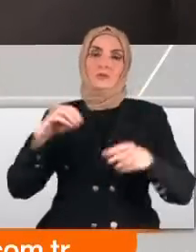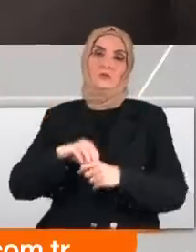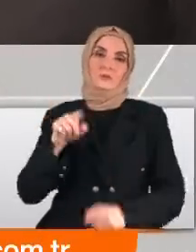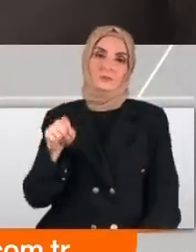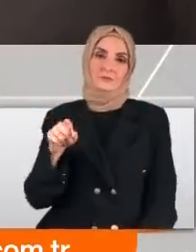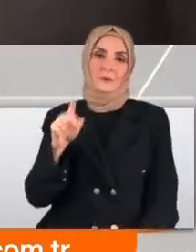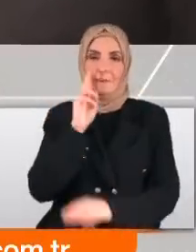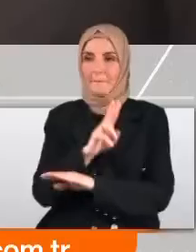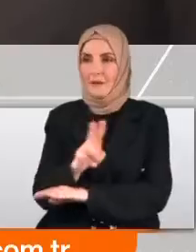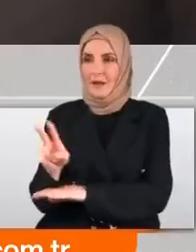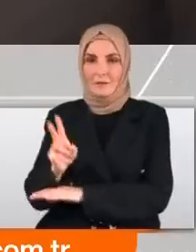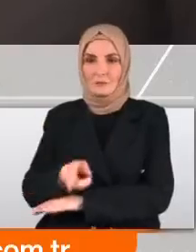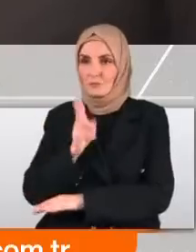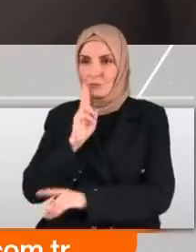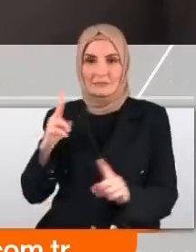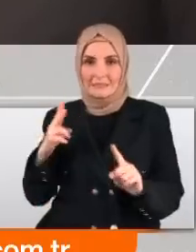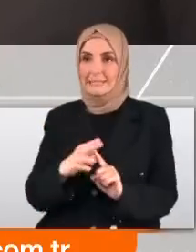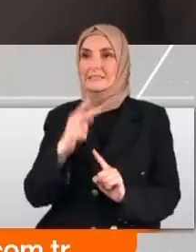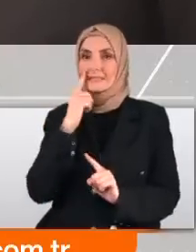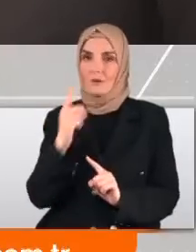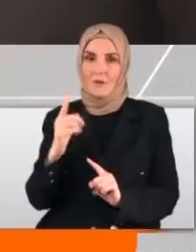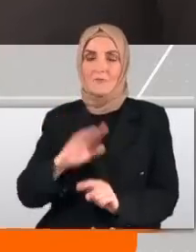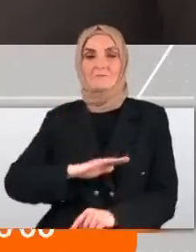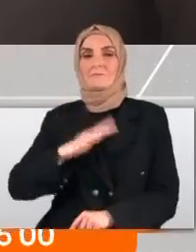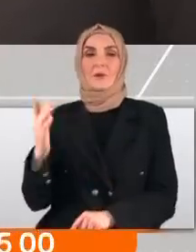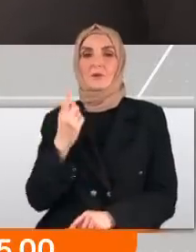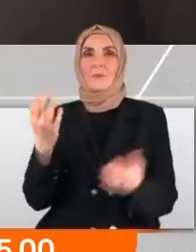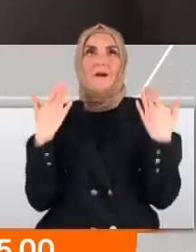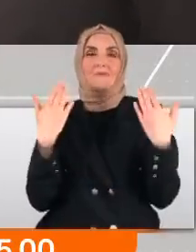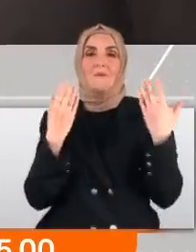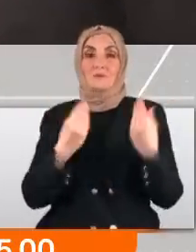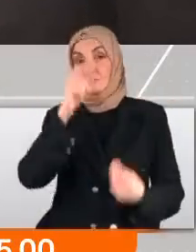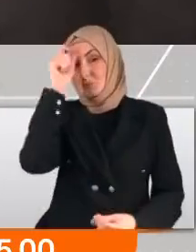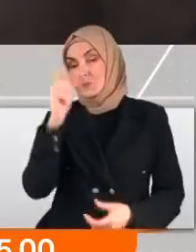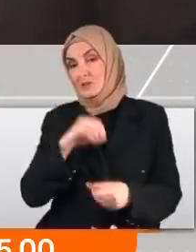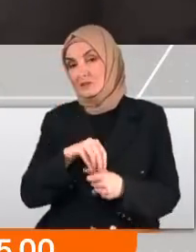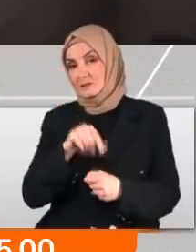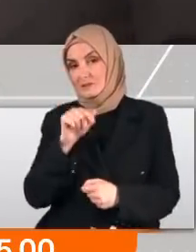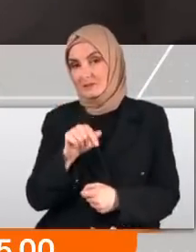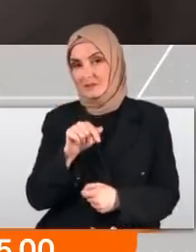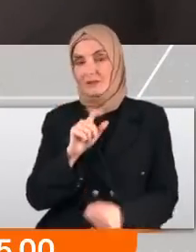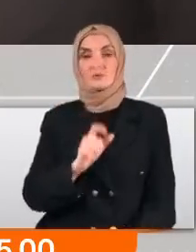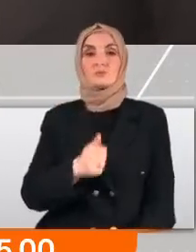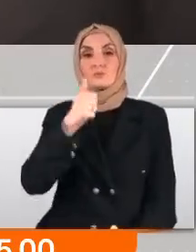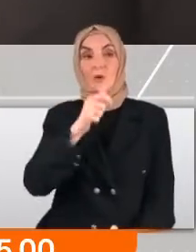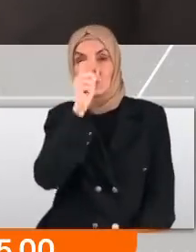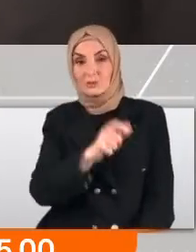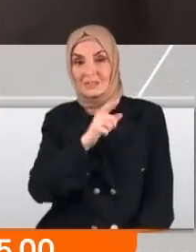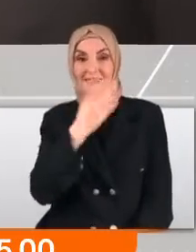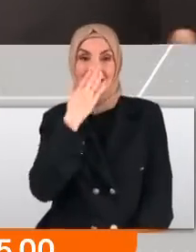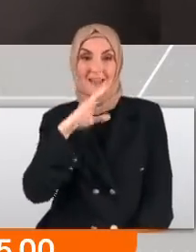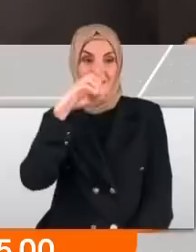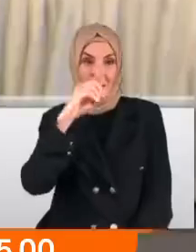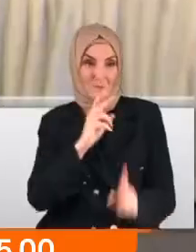ortaya çıktığında başka bir iklim hakim olacak Türkiye. Artık Cumhurbaşkanımız sadece AK Partilerin değil bütün